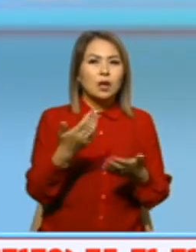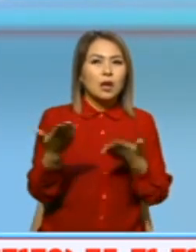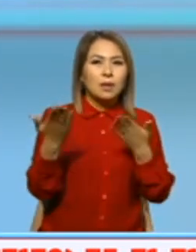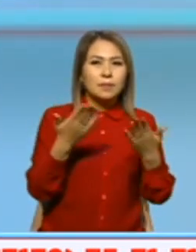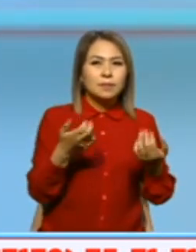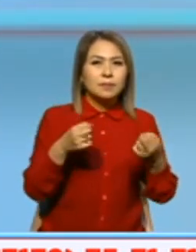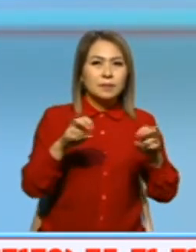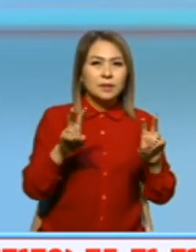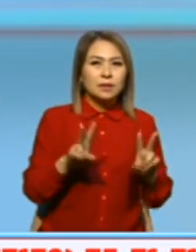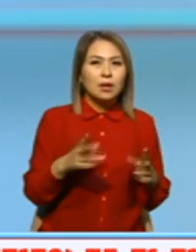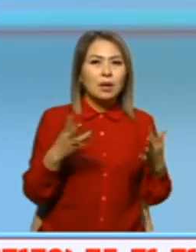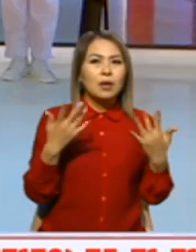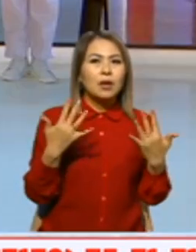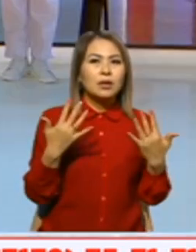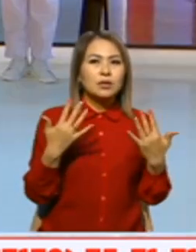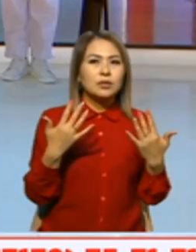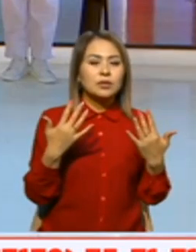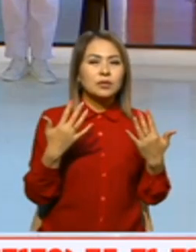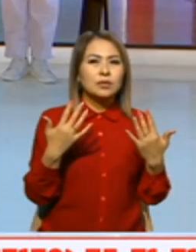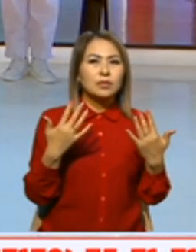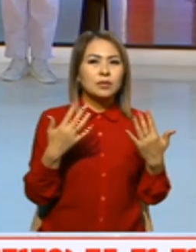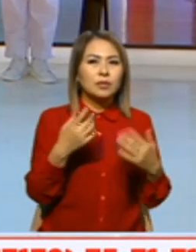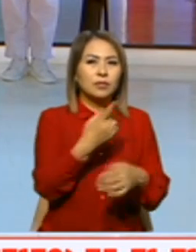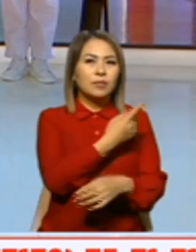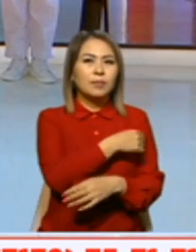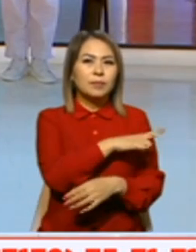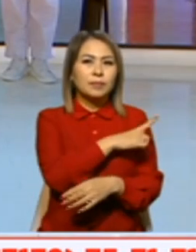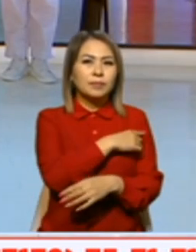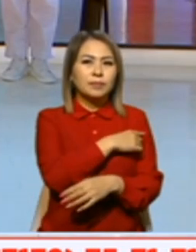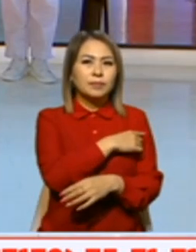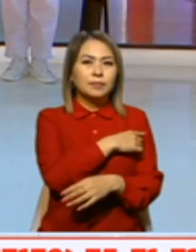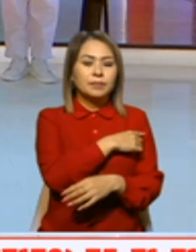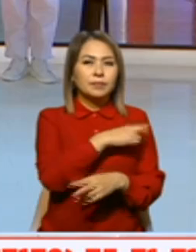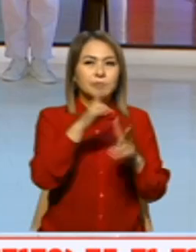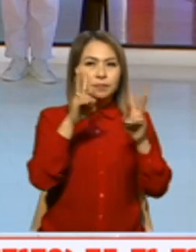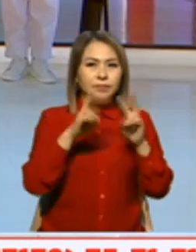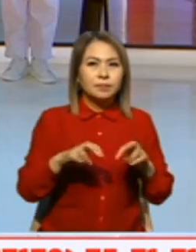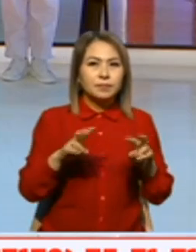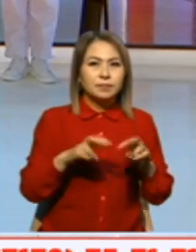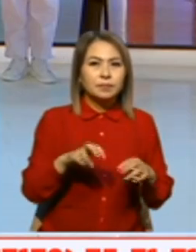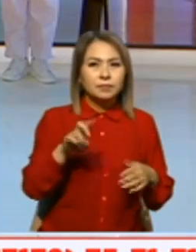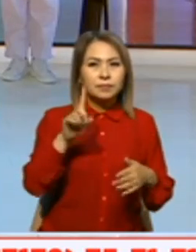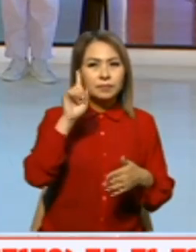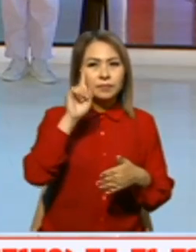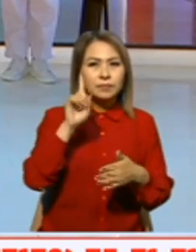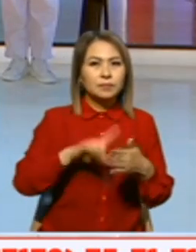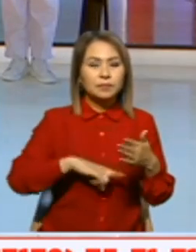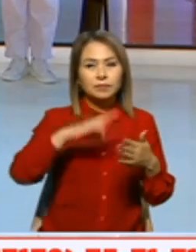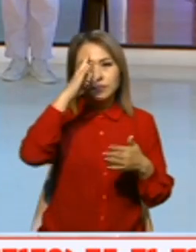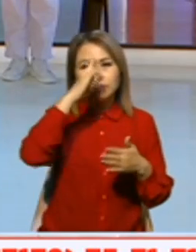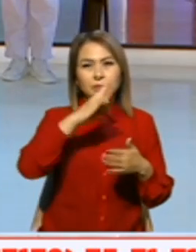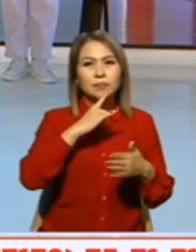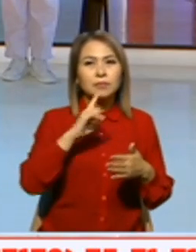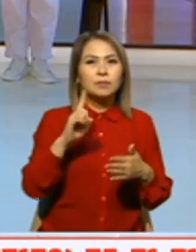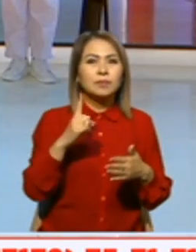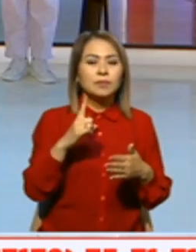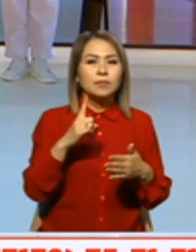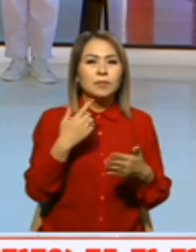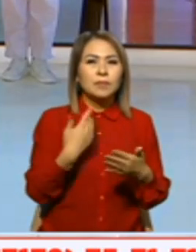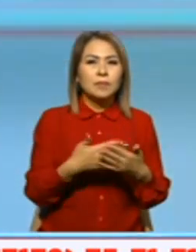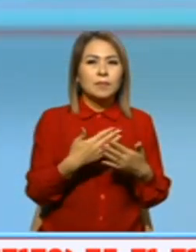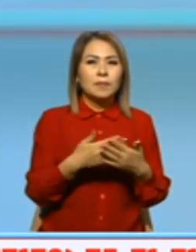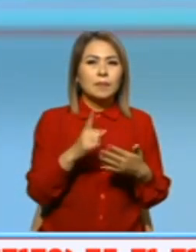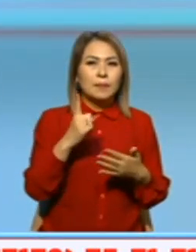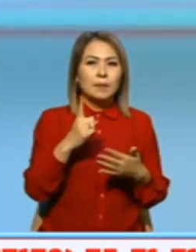ғой, қаншалықты осындай мамандарды тексеріп жүргізеді Қазақстан бойынша? Өйткені олар деген бірінші